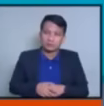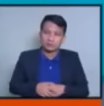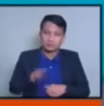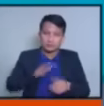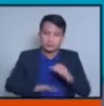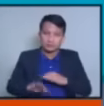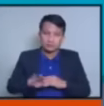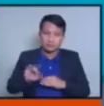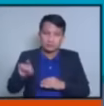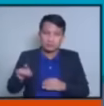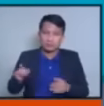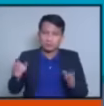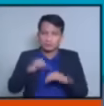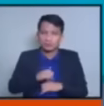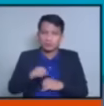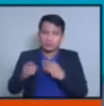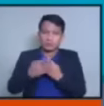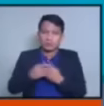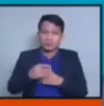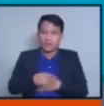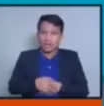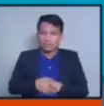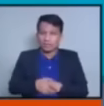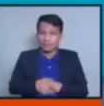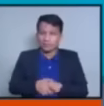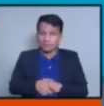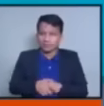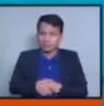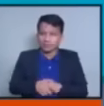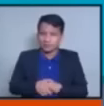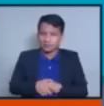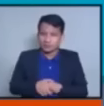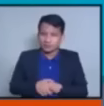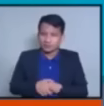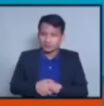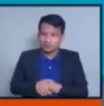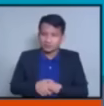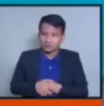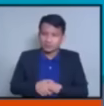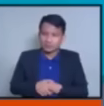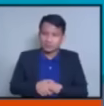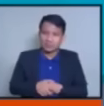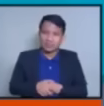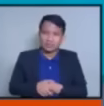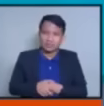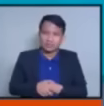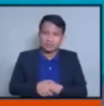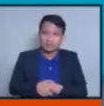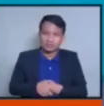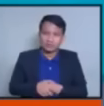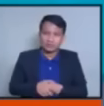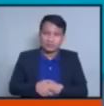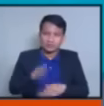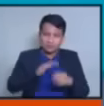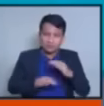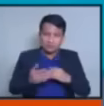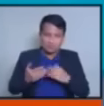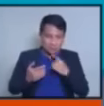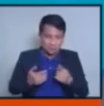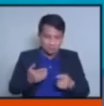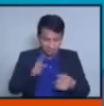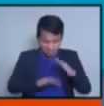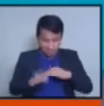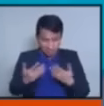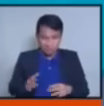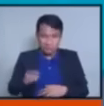anak, saka may pakulong. Sabi ko sa kanya, para hindi ka lang malayo sa akin kasi ayaw ko malayo sa akin. Sana yan. Sir,